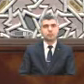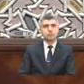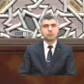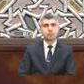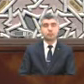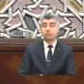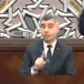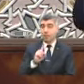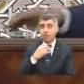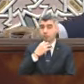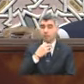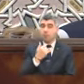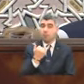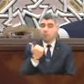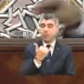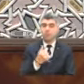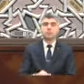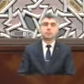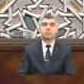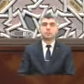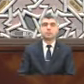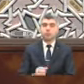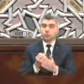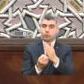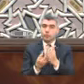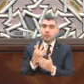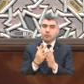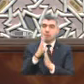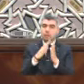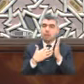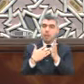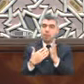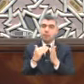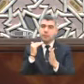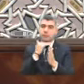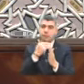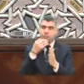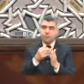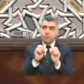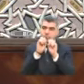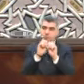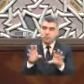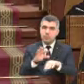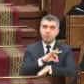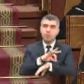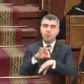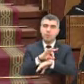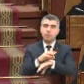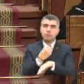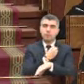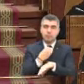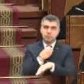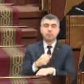أعتقد أن ضرورة خلق برنامج استعجالي لإعادة انتشار الموارد البشرية